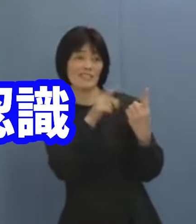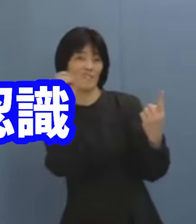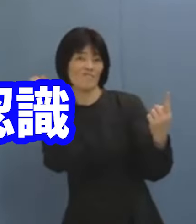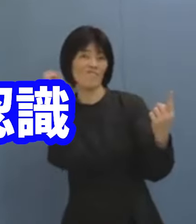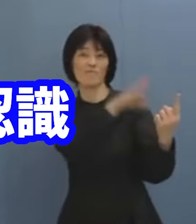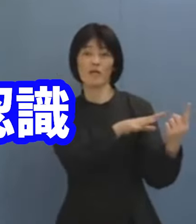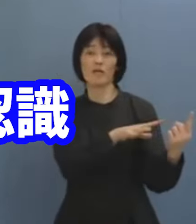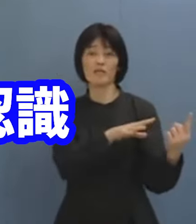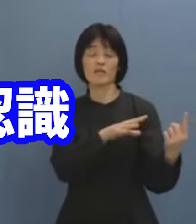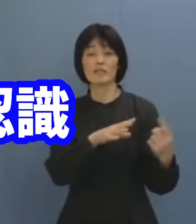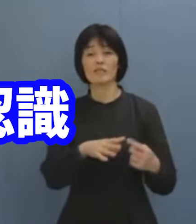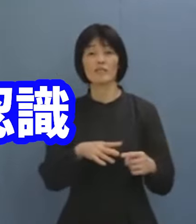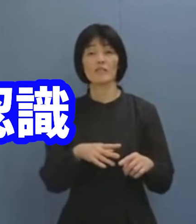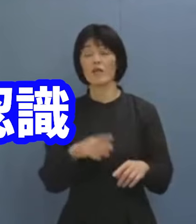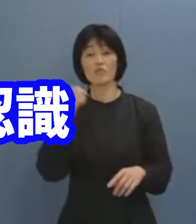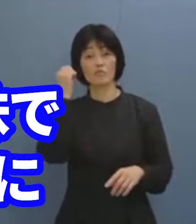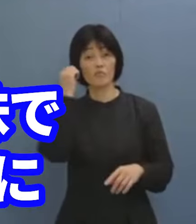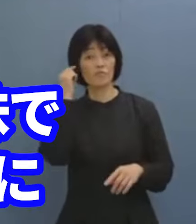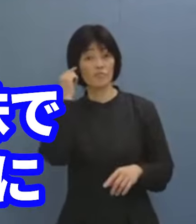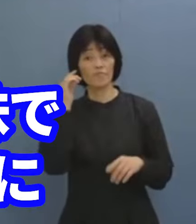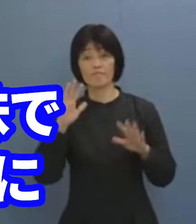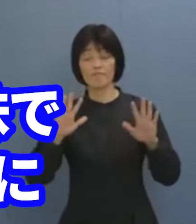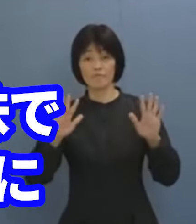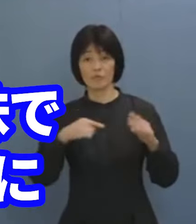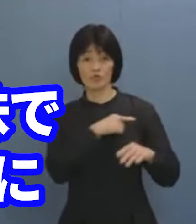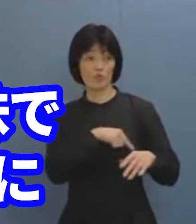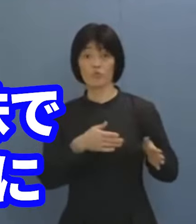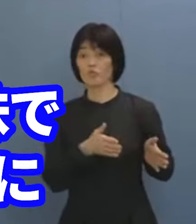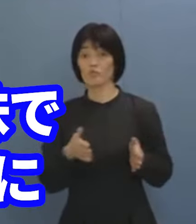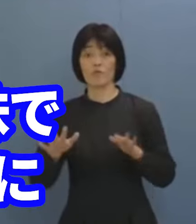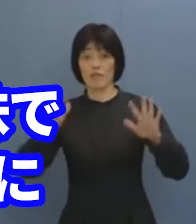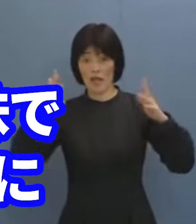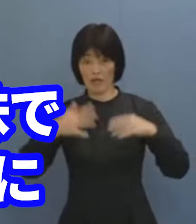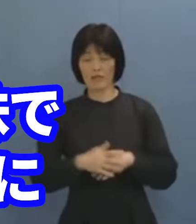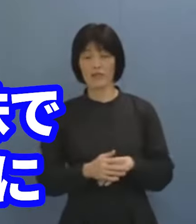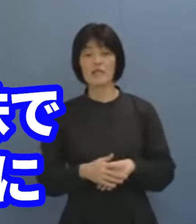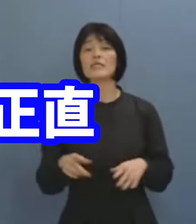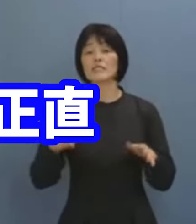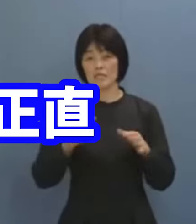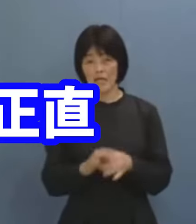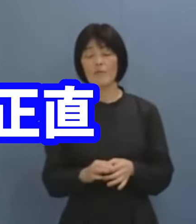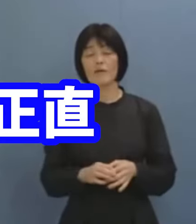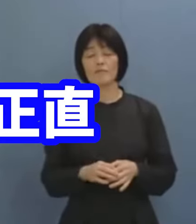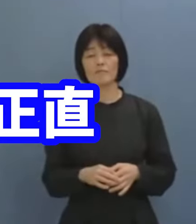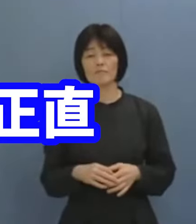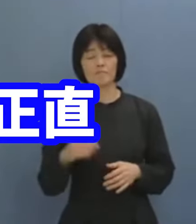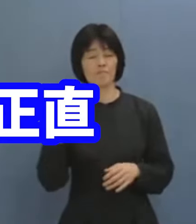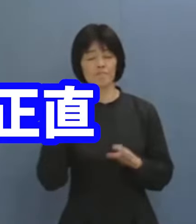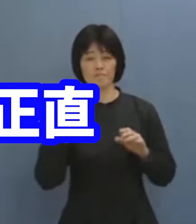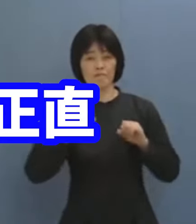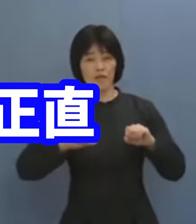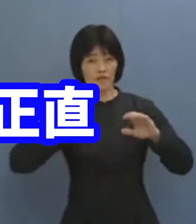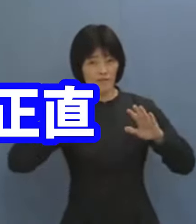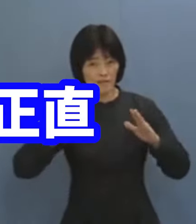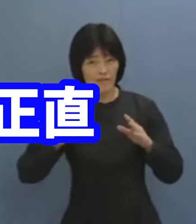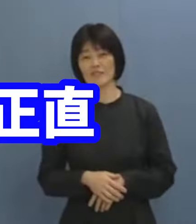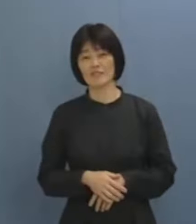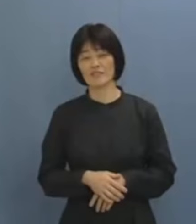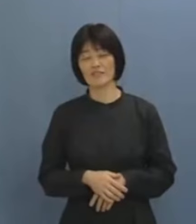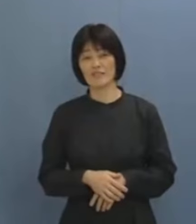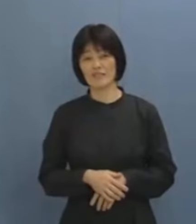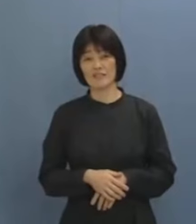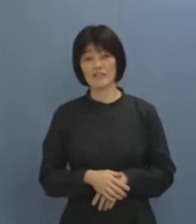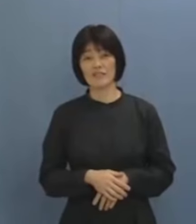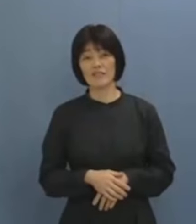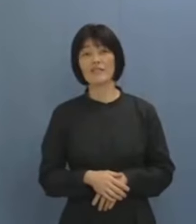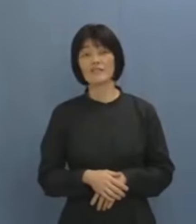はあのなかったので、あのこれまでそういった意味で認識はないというふうに申し上げてたというのが正直なところですけども、放